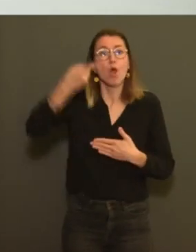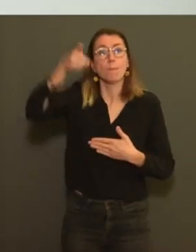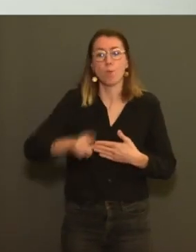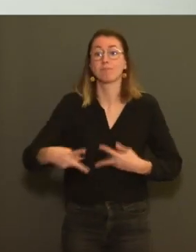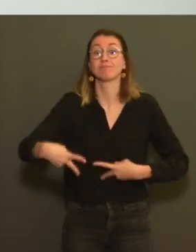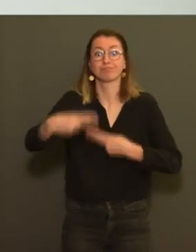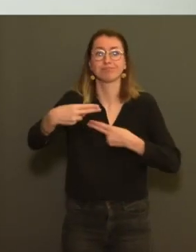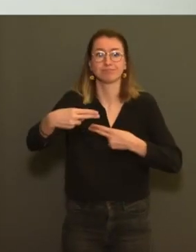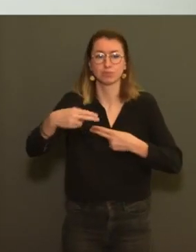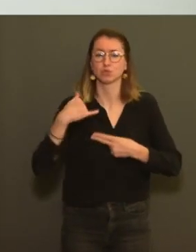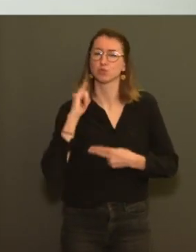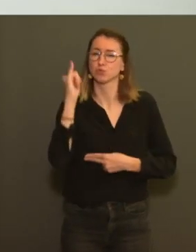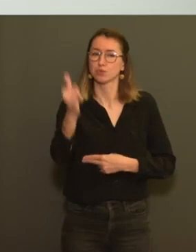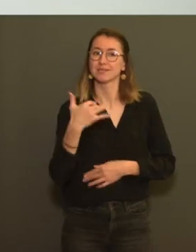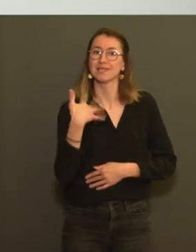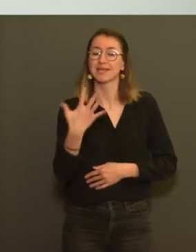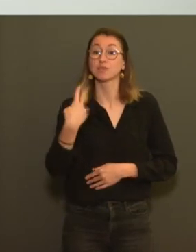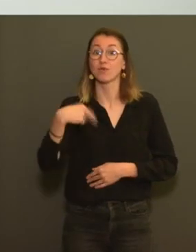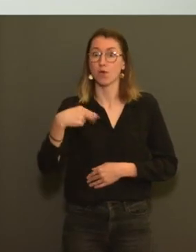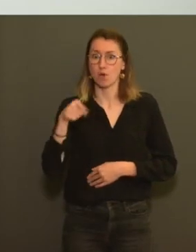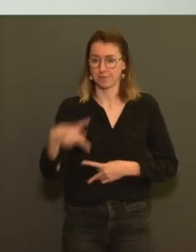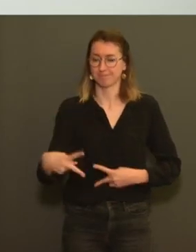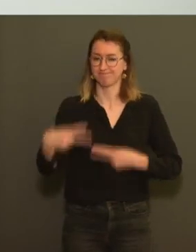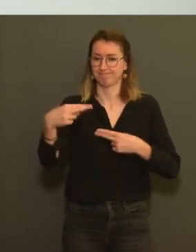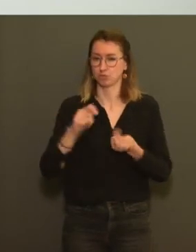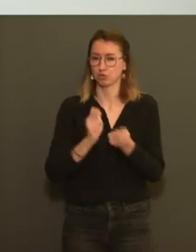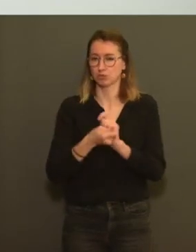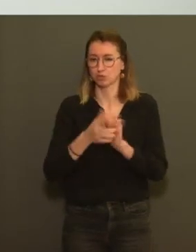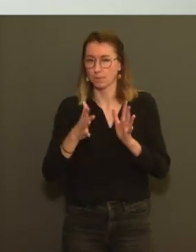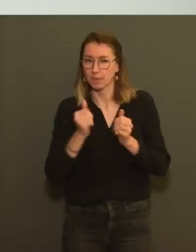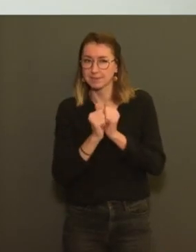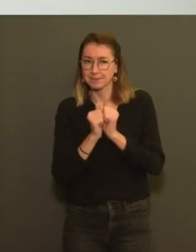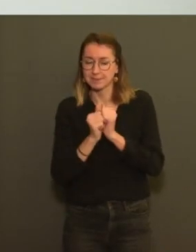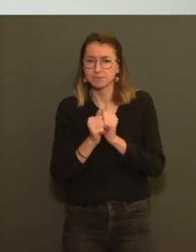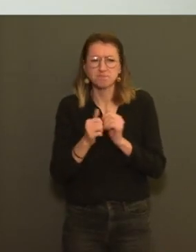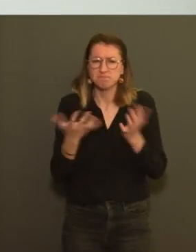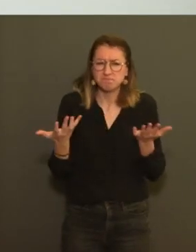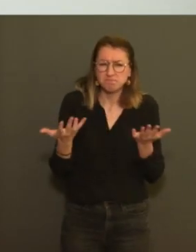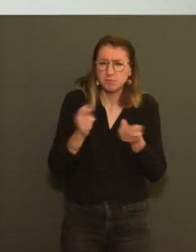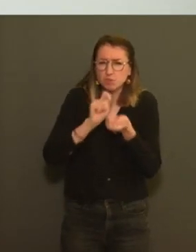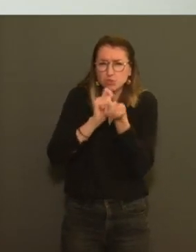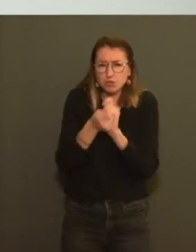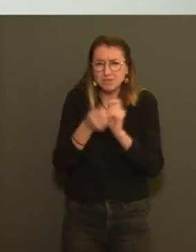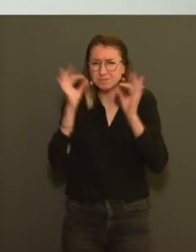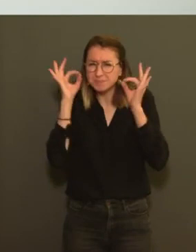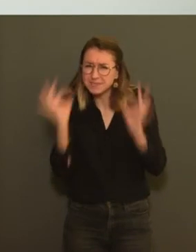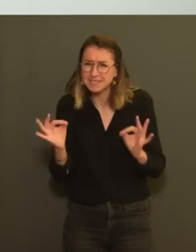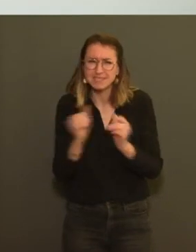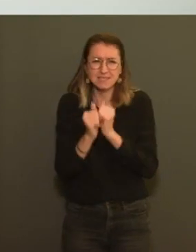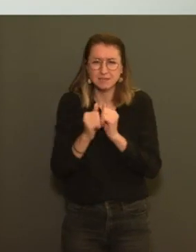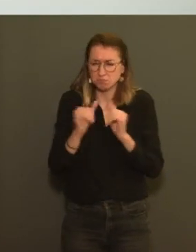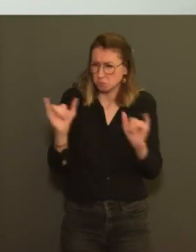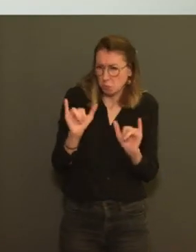novembre. Alors qu'est-ce qui change essentiellement dans cette stratégie? C'est que seront